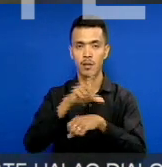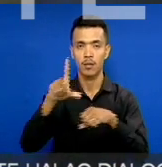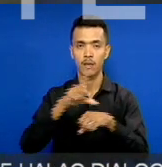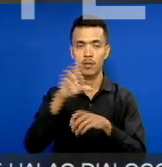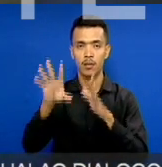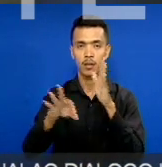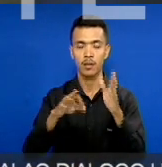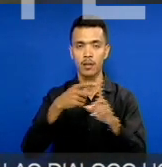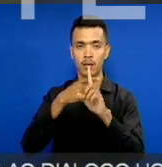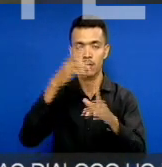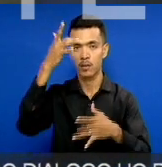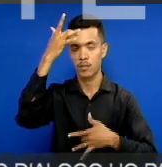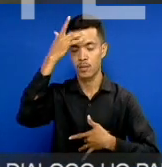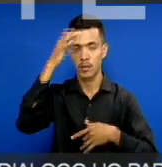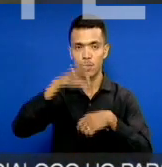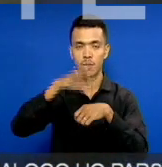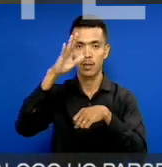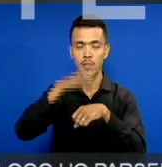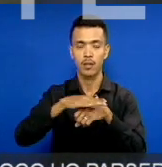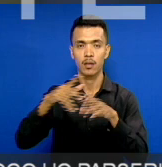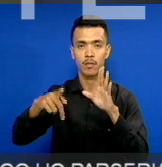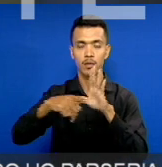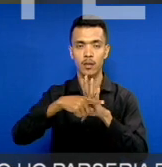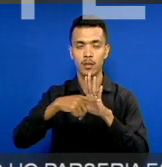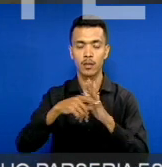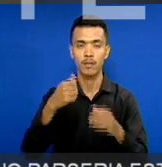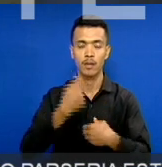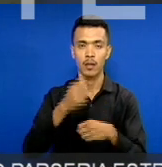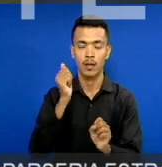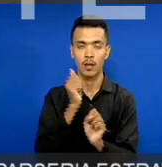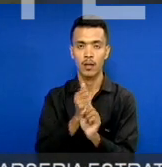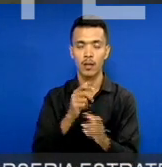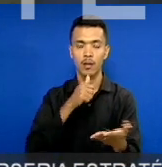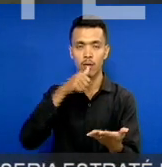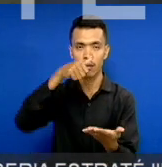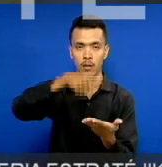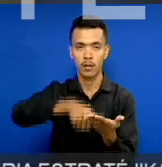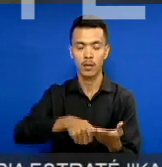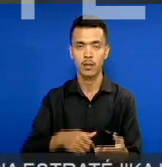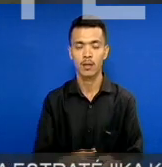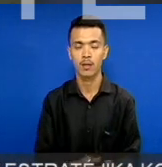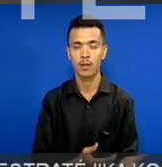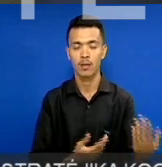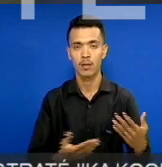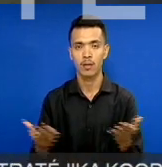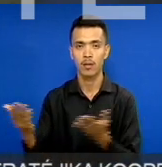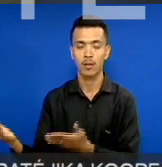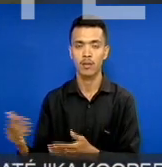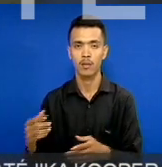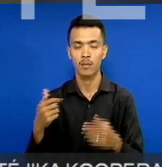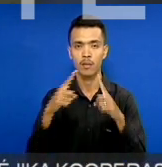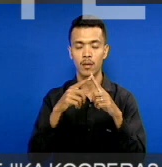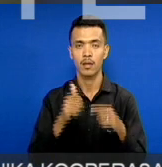hetam positif dengue positif ami langsung halo karta trans ami transferensi ami transfer ba internamento